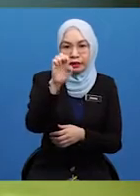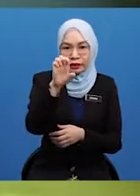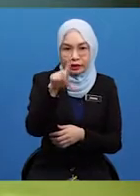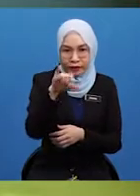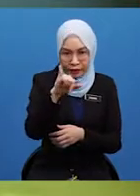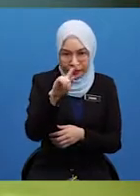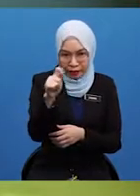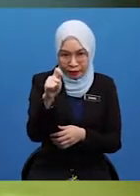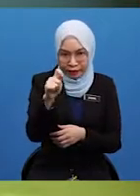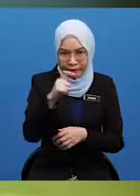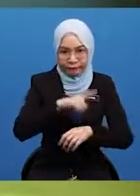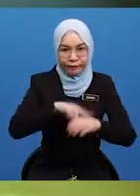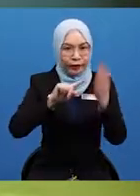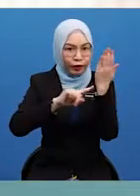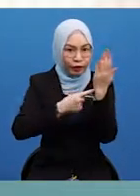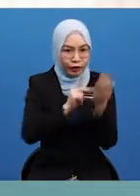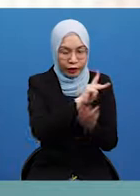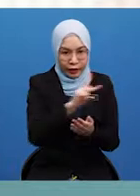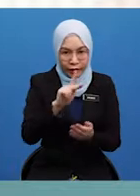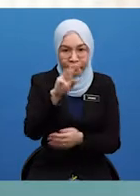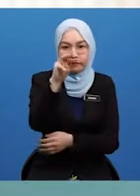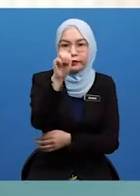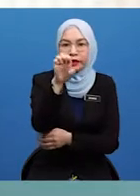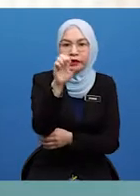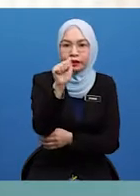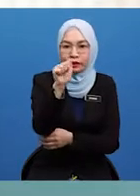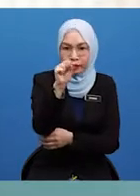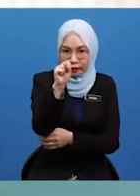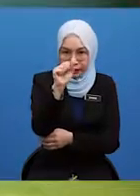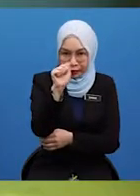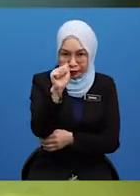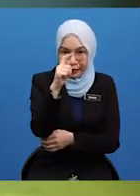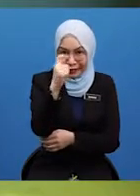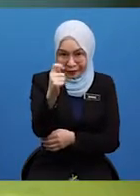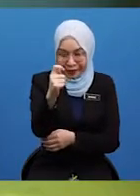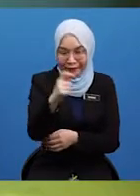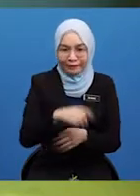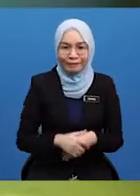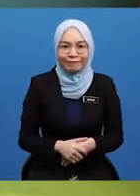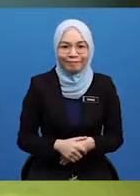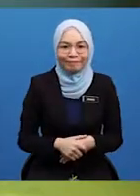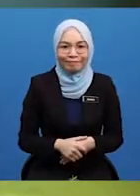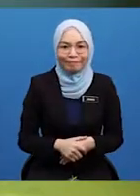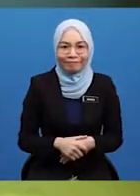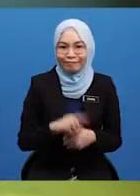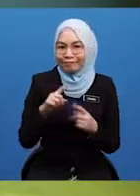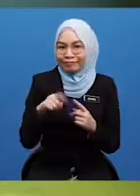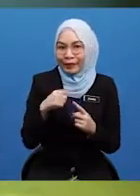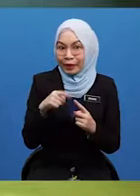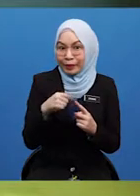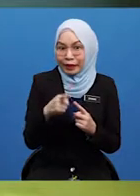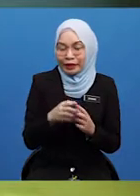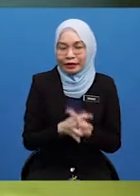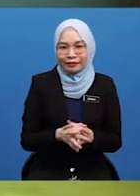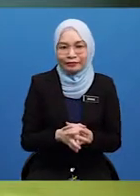message dilancarkan dengan betul-betul Sebelum tamat pembelajaran kita